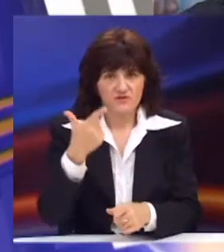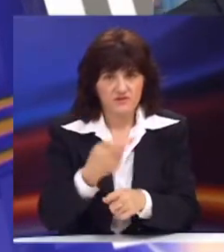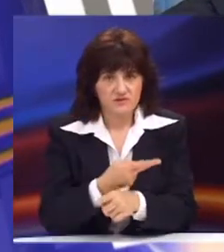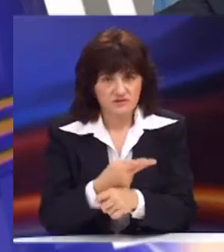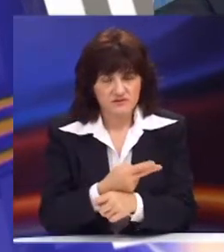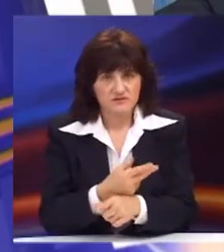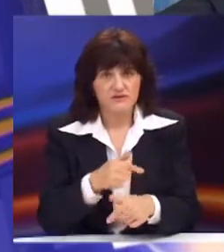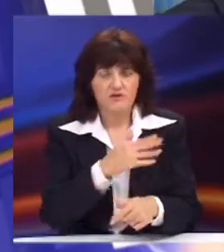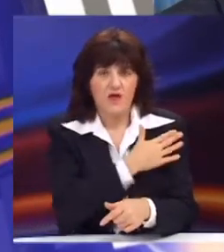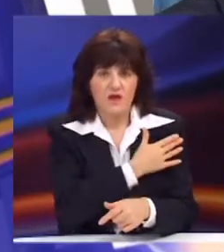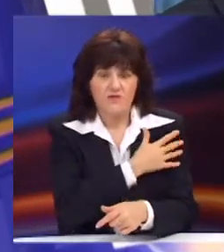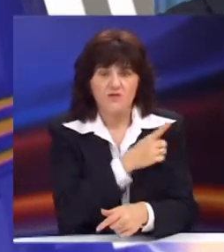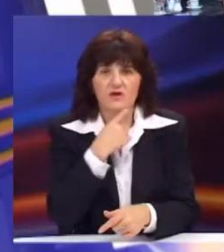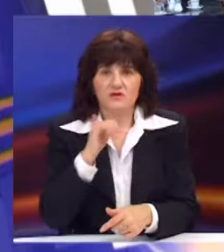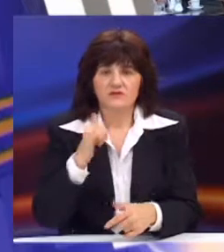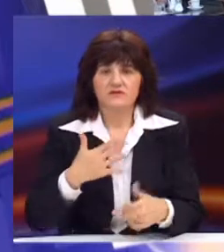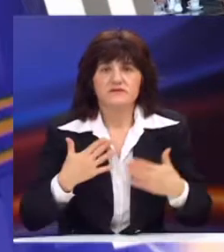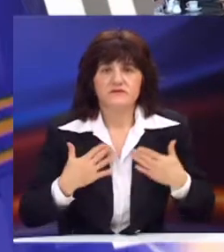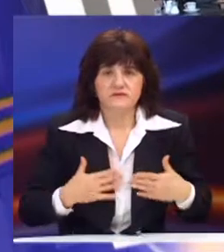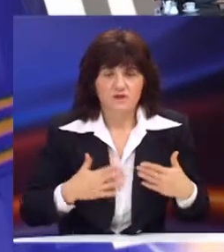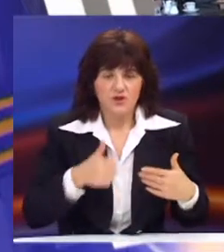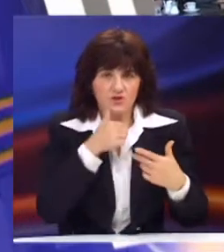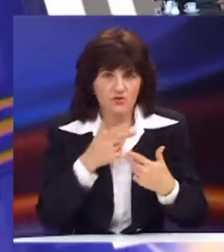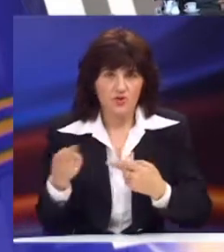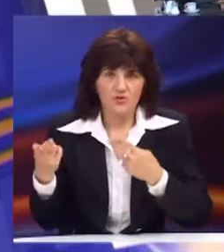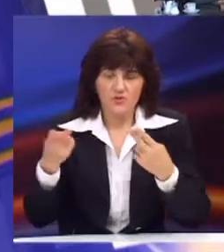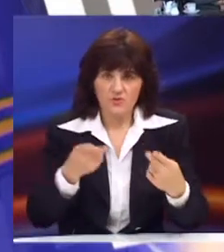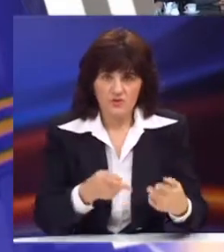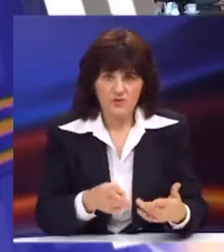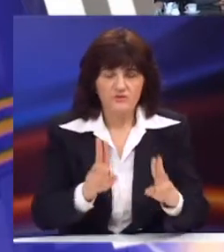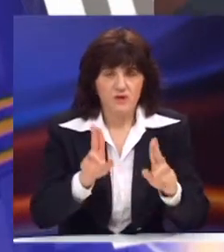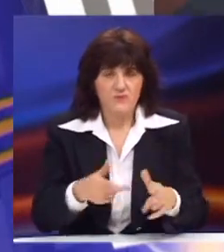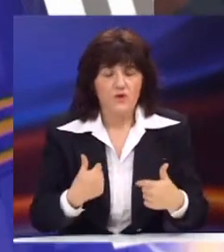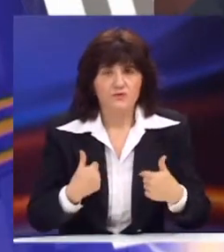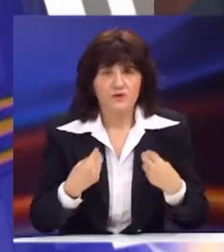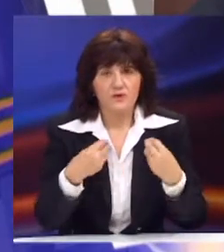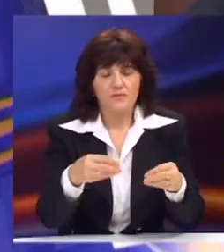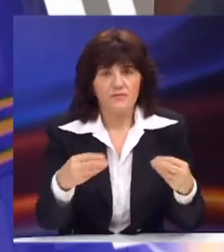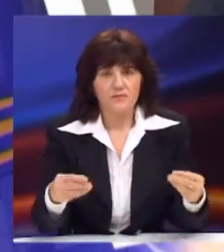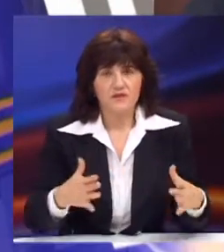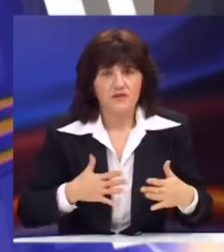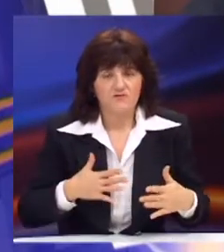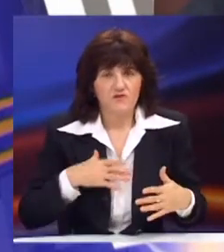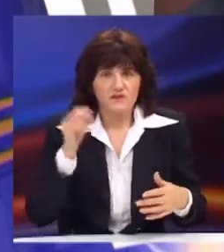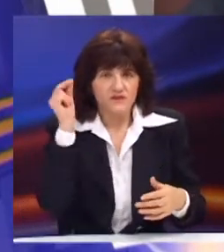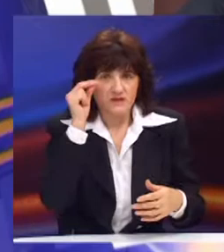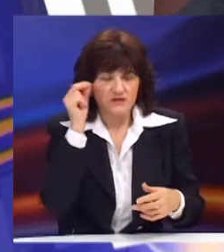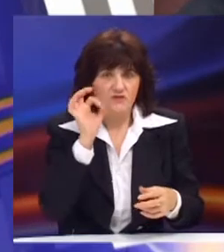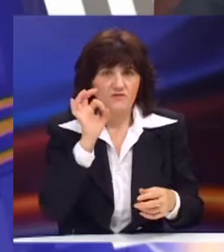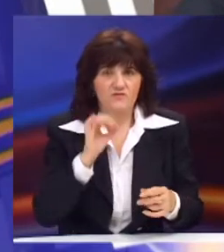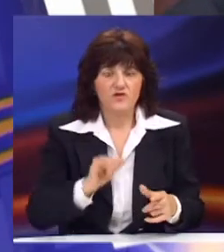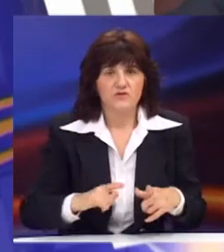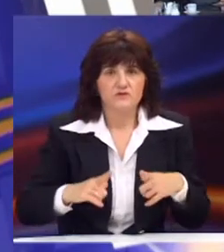Libije. Gradonačelnik je istakao da mu je drago da su ugostili delegaciju iz Libije i da su mogli da im prenesu svoja znanja